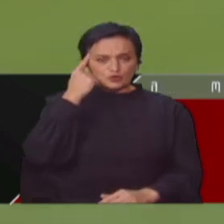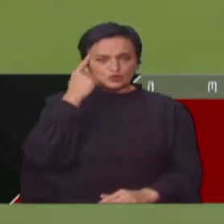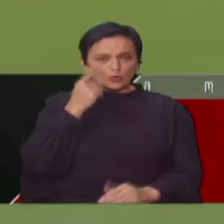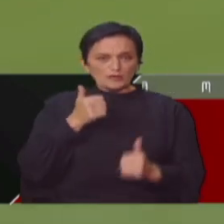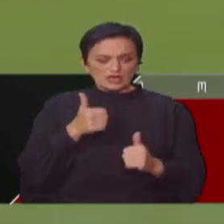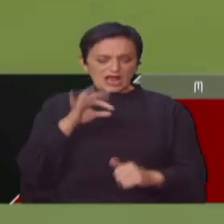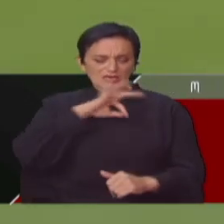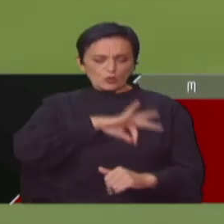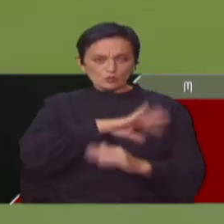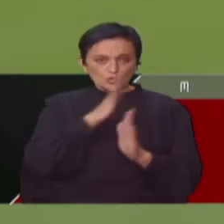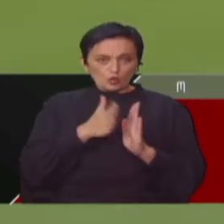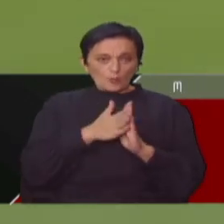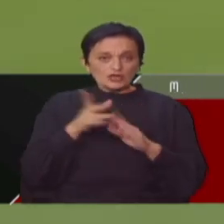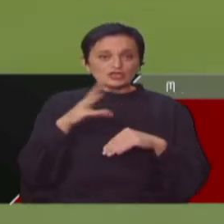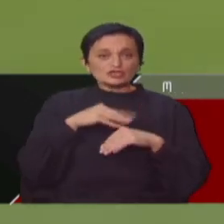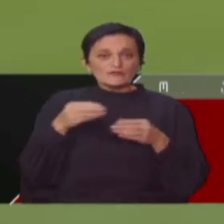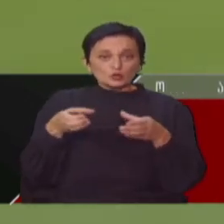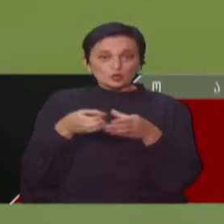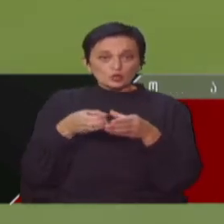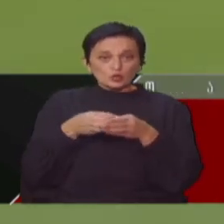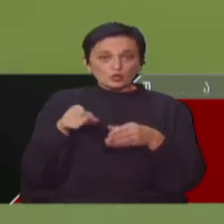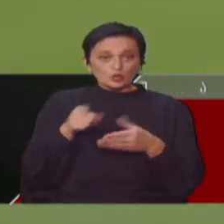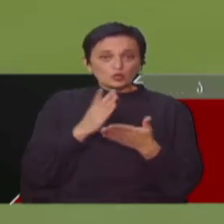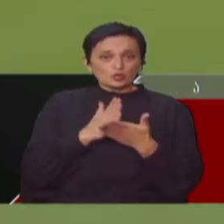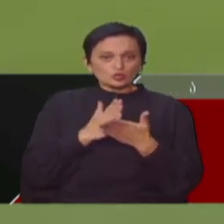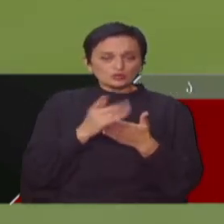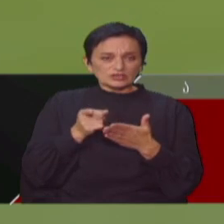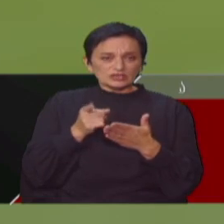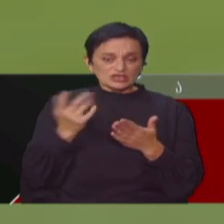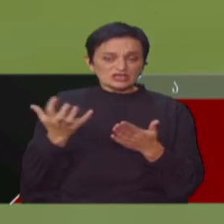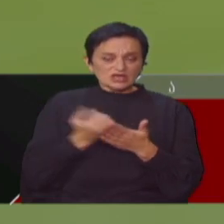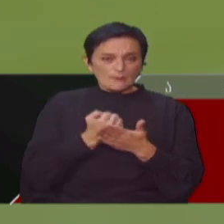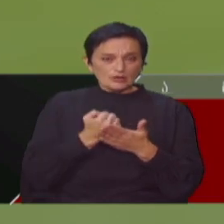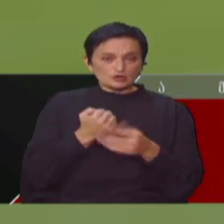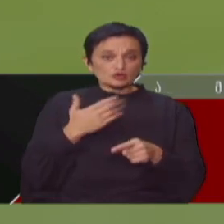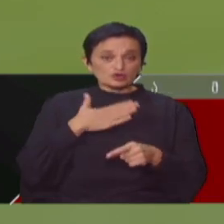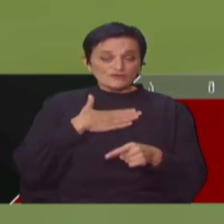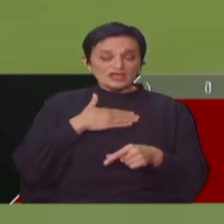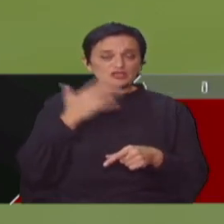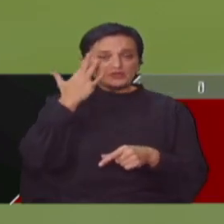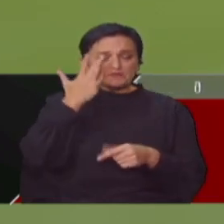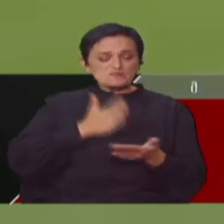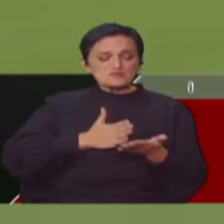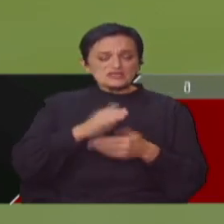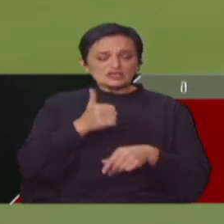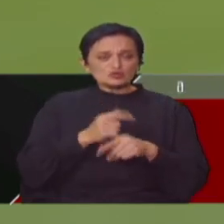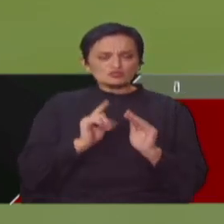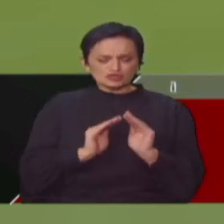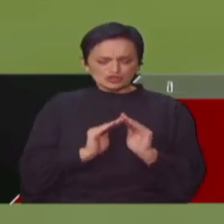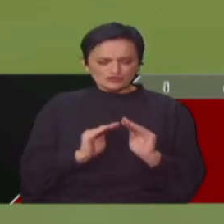ნაყოფიერად გამოვიყენეთ ეს ყველაფერი. შვედეთი არის ის გუნდი დღეს, რომელსაც ორივე თამაში აუცილებლად გამარჯვება ჭირდება. ჩვენი მთავარი მიზანი არის ის, რომ